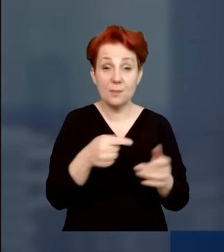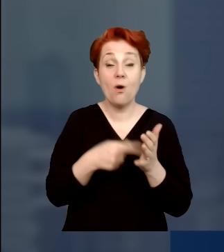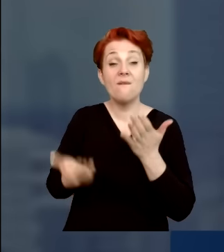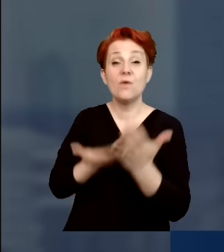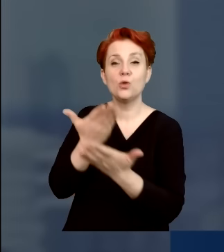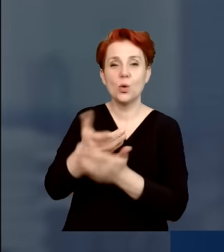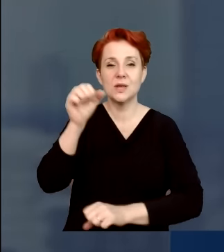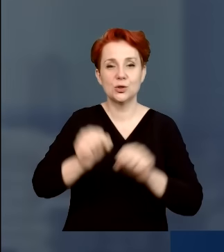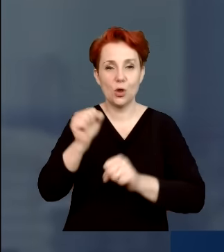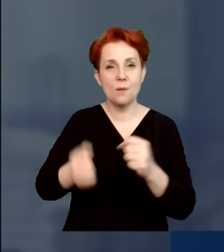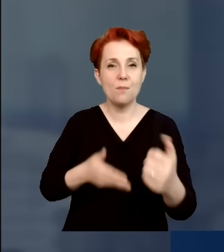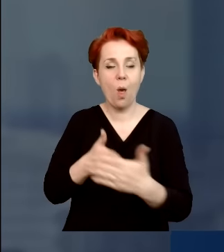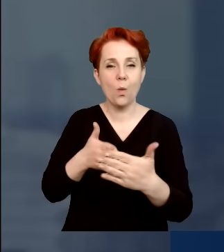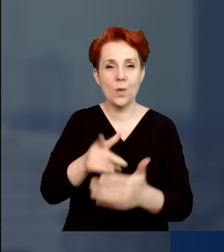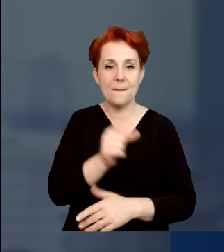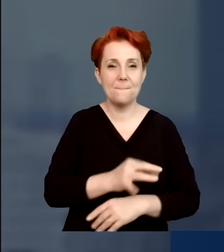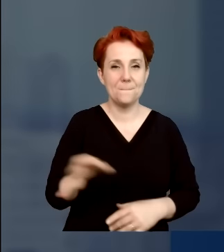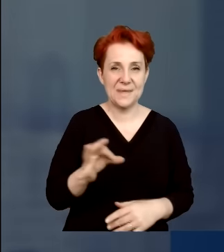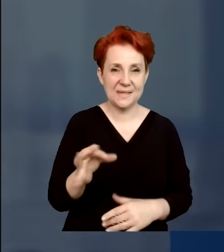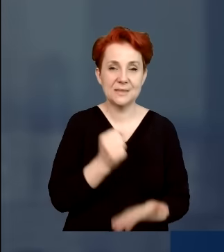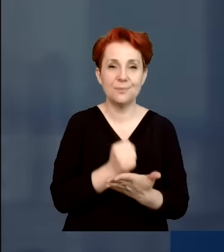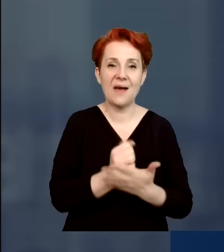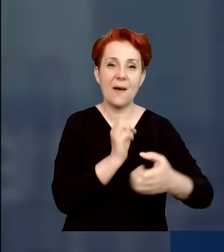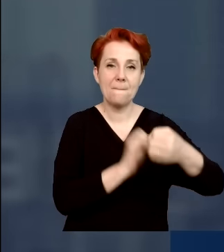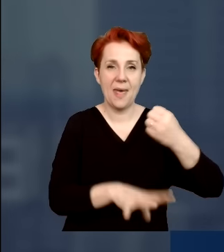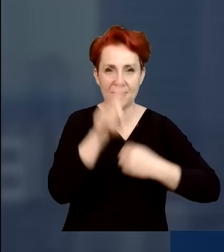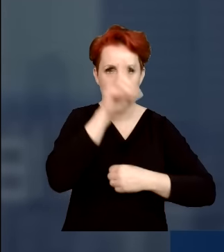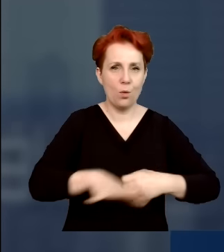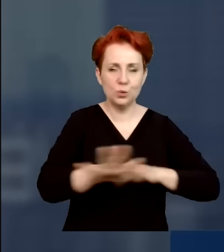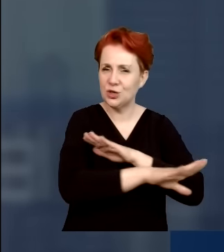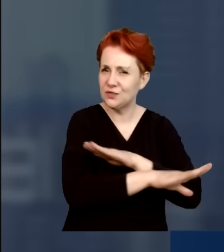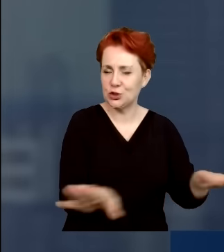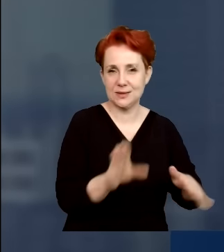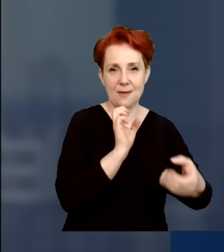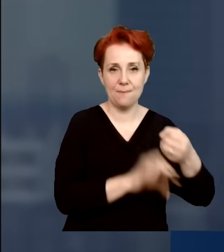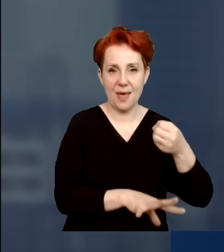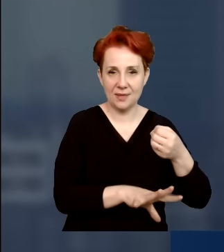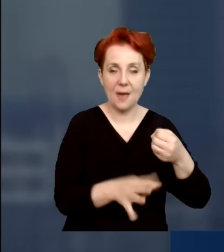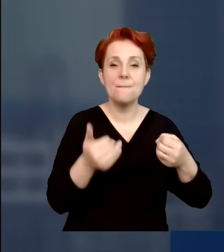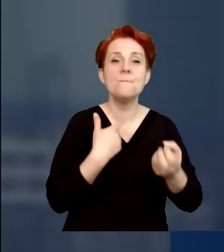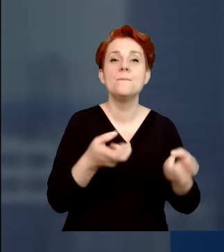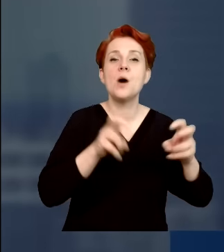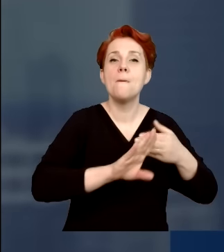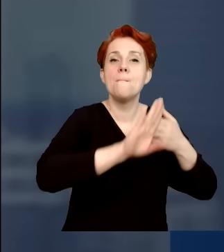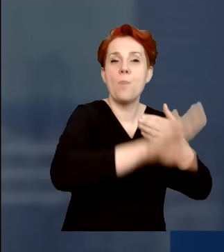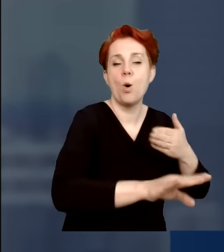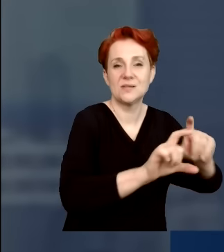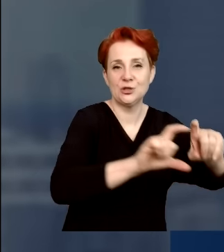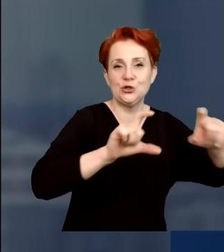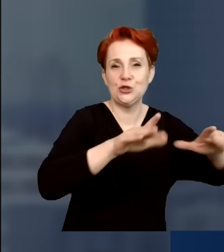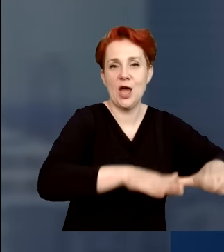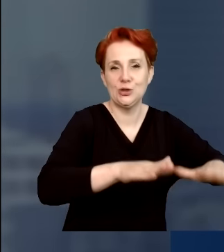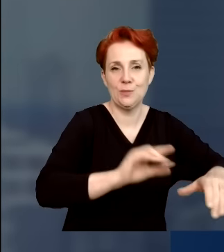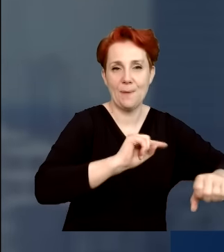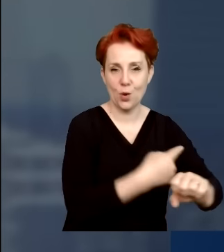sądów blokujące działania Prawa i Sprawiedliwości w sprawie mediów publicznych, wszystkich mediów publicznych, powstały poza siedzibą prokuratury. Istnieje